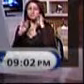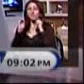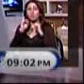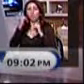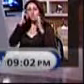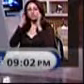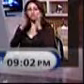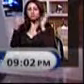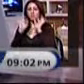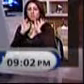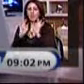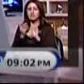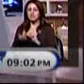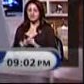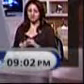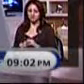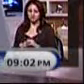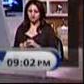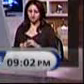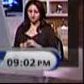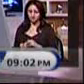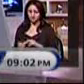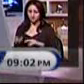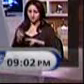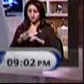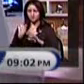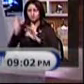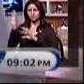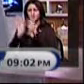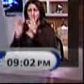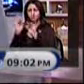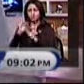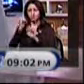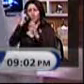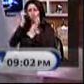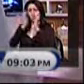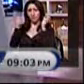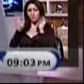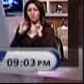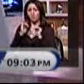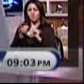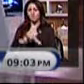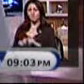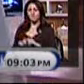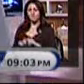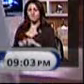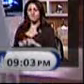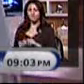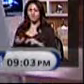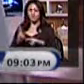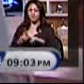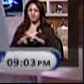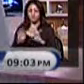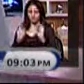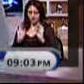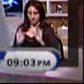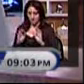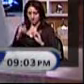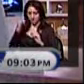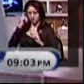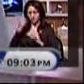ضد طبعا الاسلام السياسي. خلينا نتكلم بصراحه، ما هو انا كده برضه، انت واخد بالك؟ يعني فكره ان انت